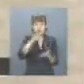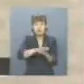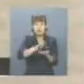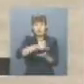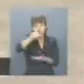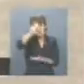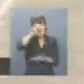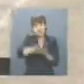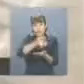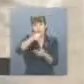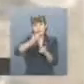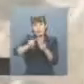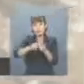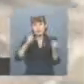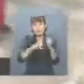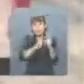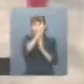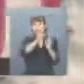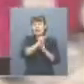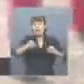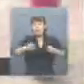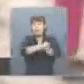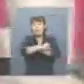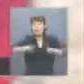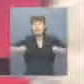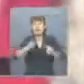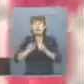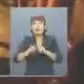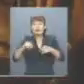านต้องออกกำลังกายเพื่อสร้างความอบอุ่นก่อนเข้าห้องเรียน